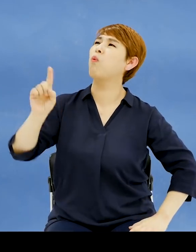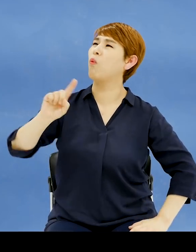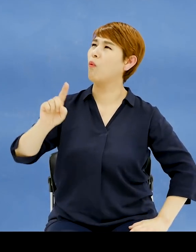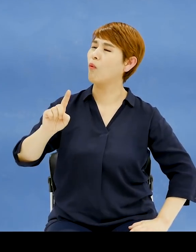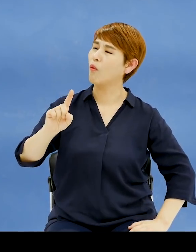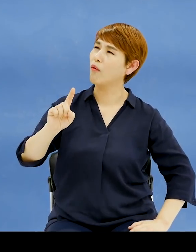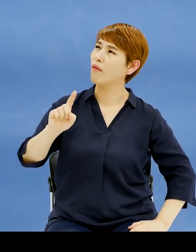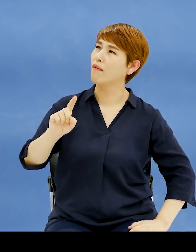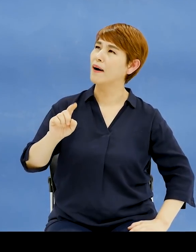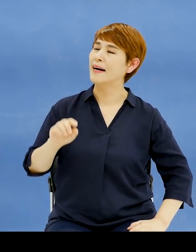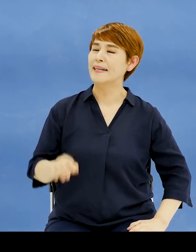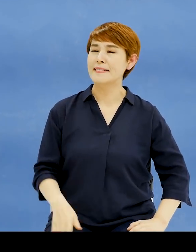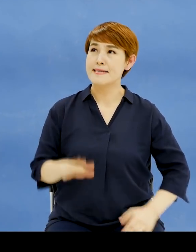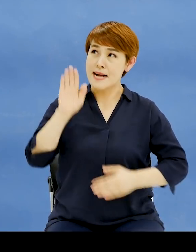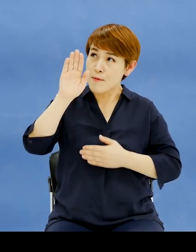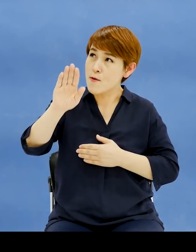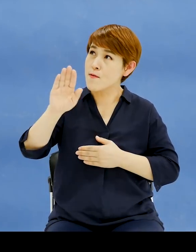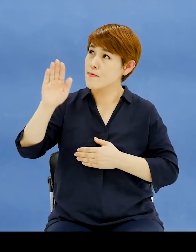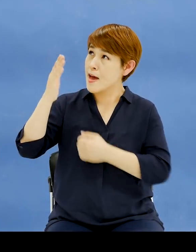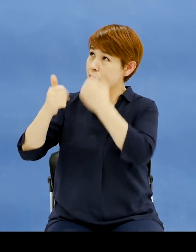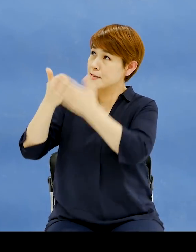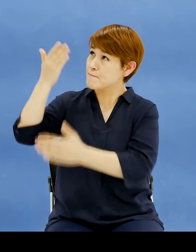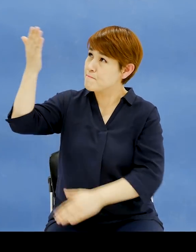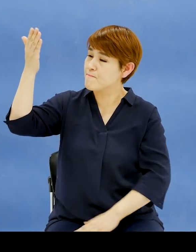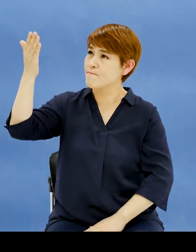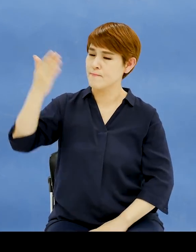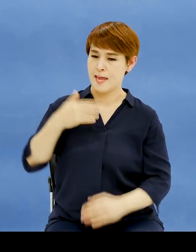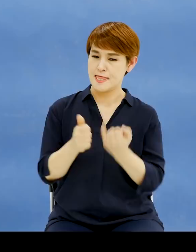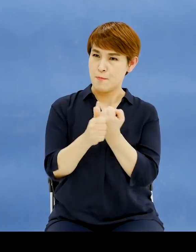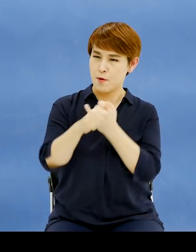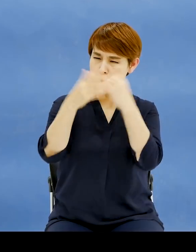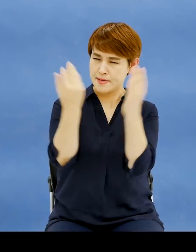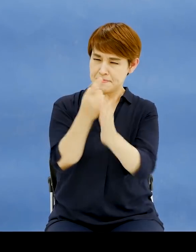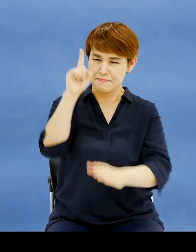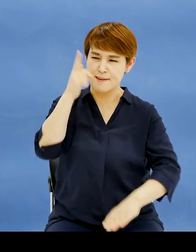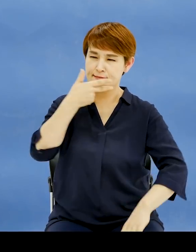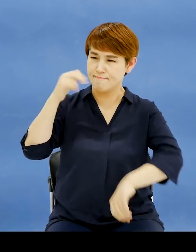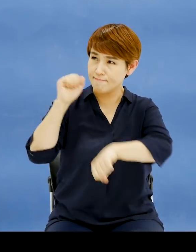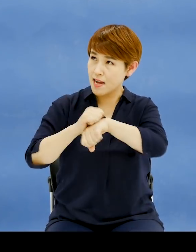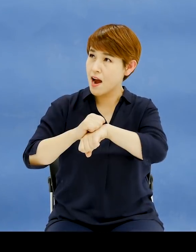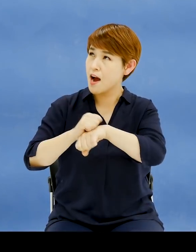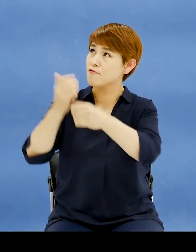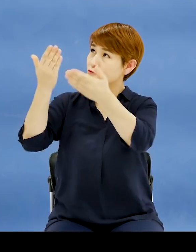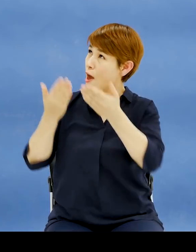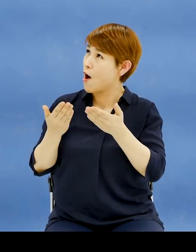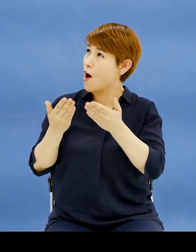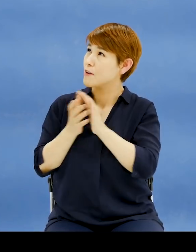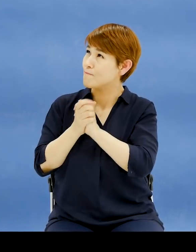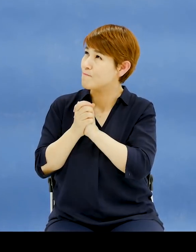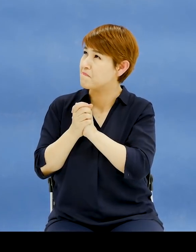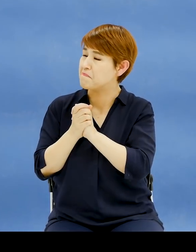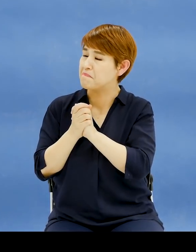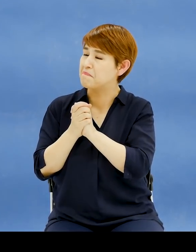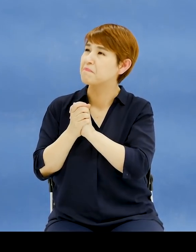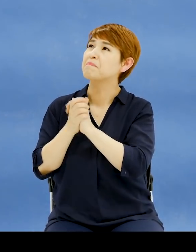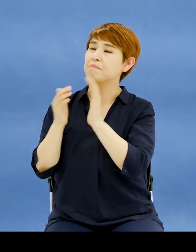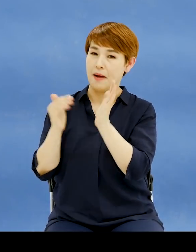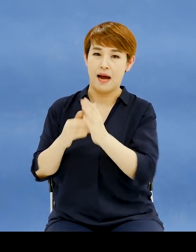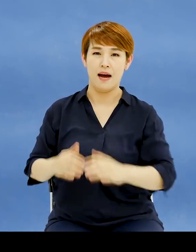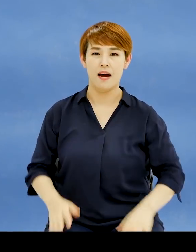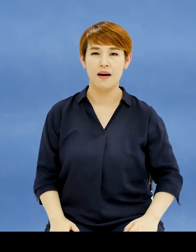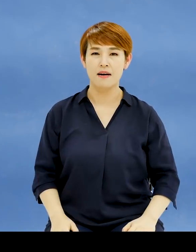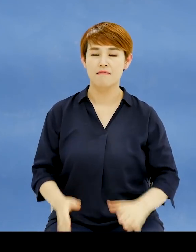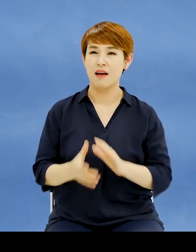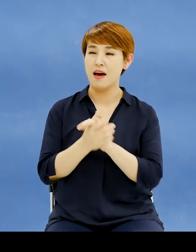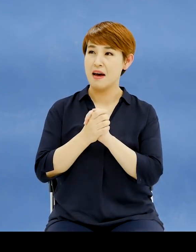필요는 없는 것 같다. 예. 그러니까 앞으로 하나님께서 저는 남편을 완벽하게 영어를 잘하는 사람을 주세요. 네. 그리고 저는